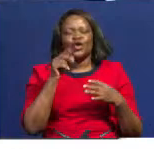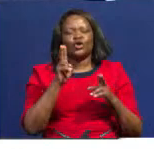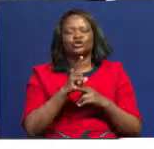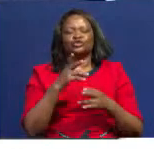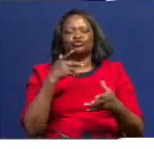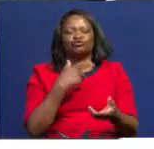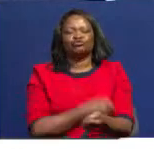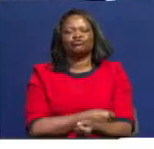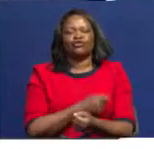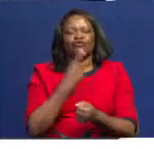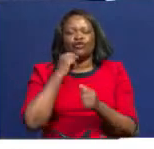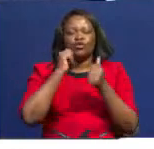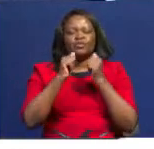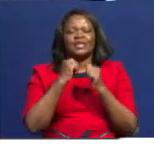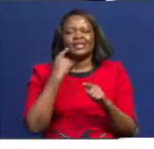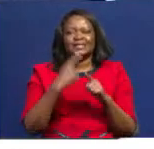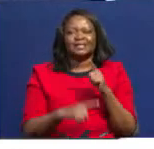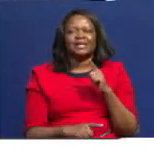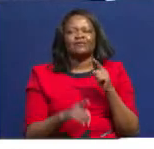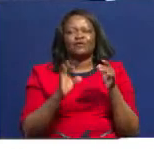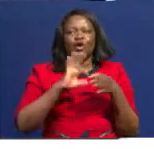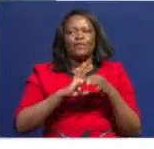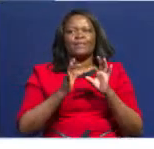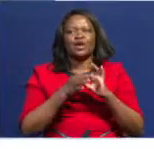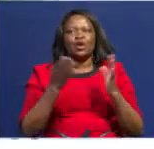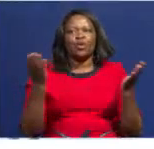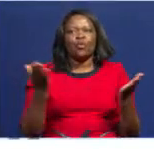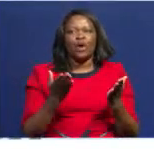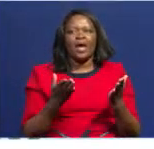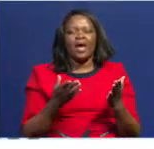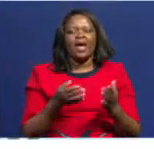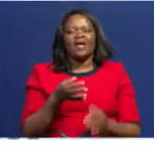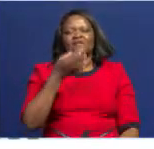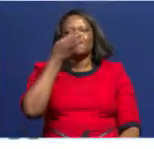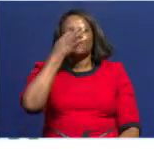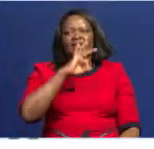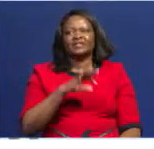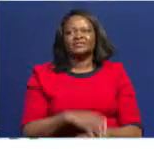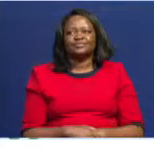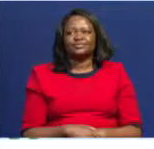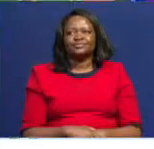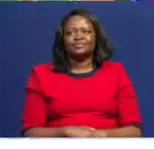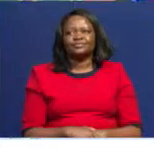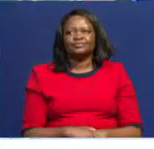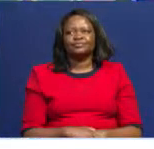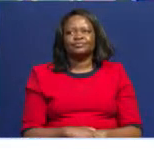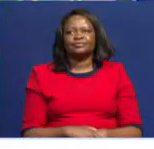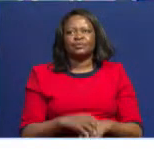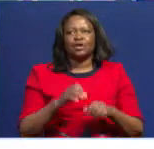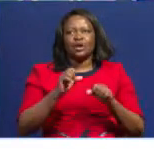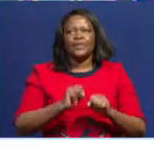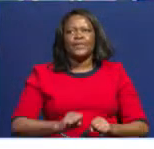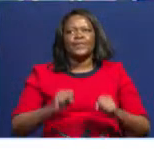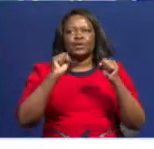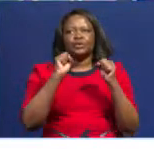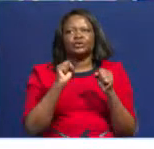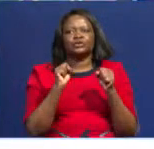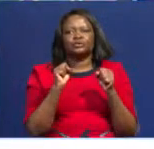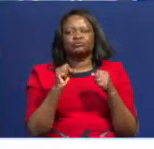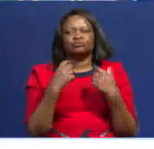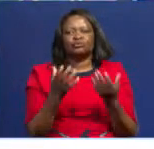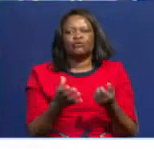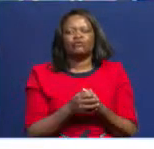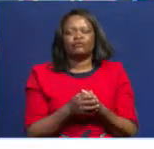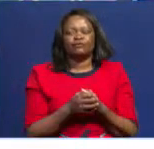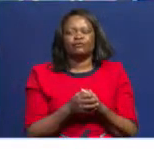kwa michezo ya mwaka huu ya Olimpiki huko jijini Paris, Ufaransa. Kulingana na mkuu wa kitengo cha elimu na